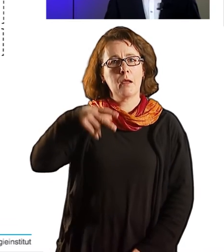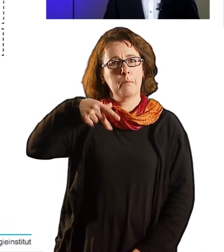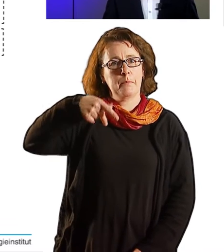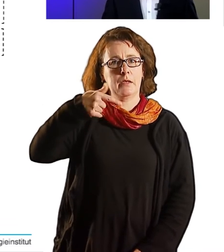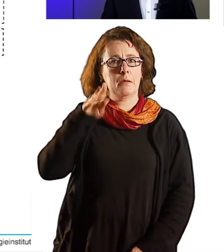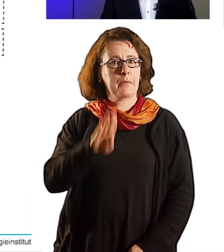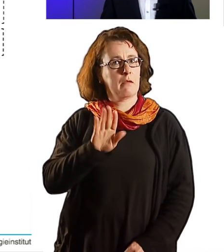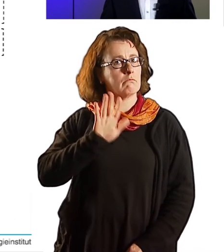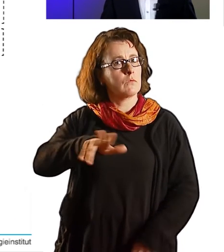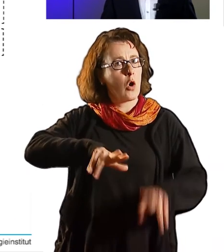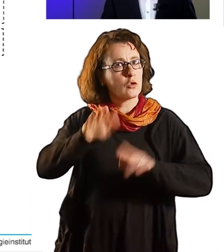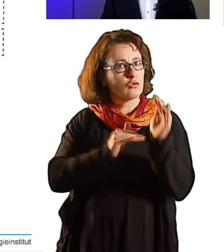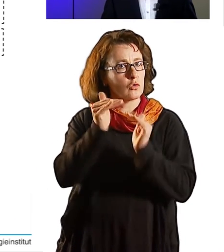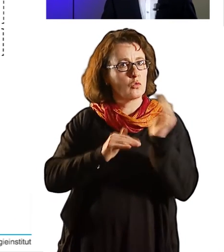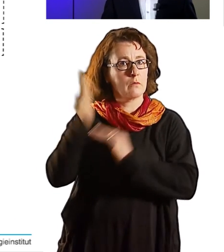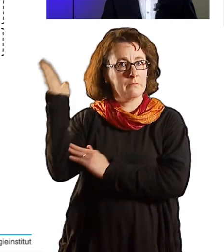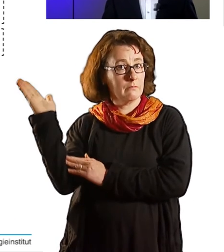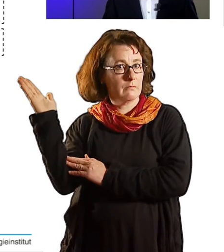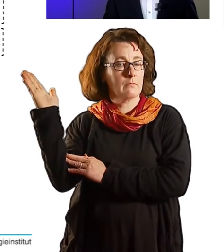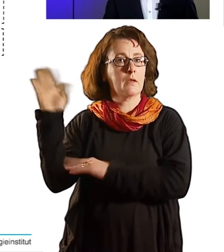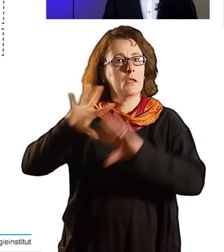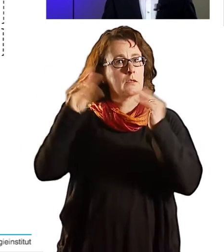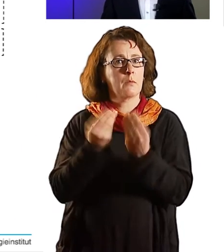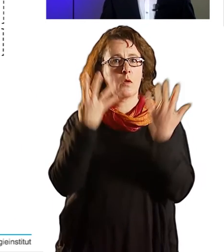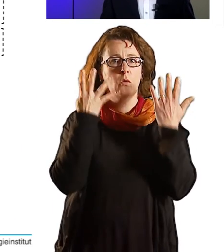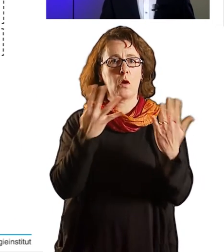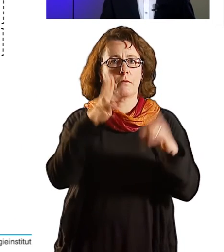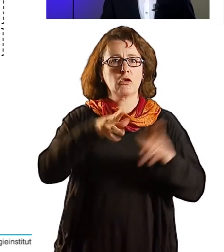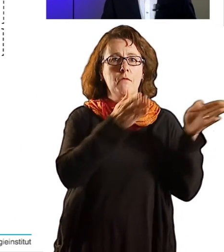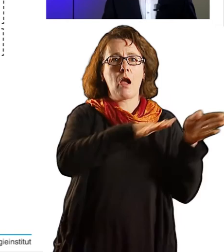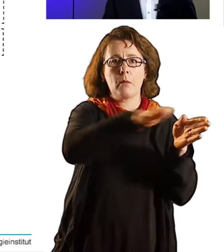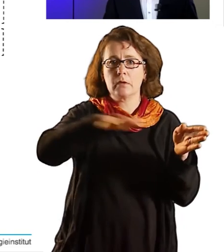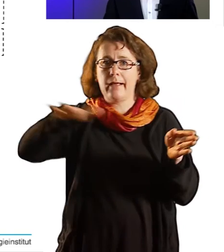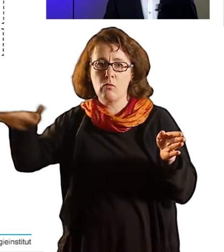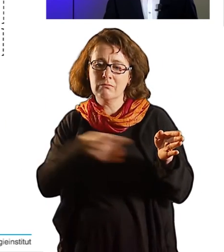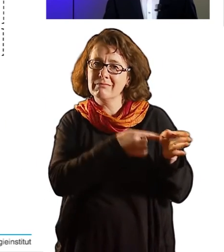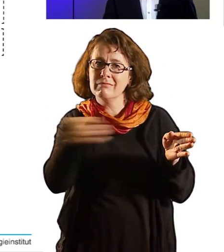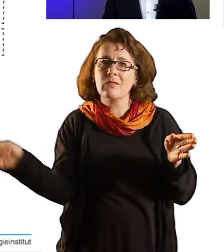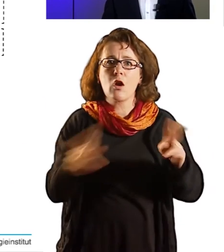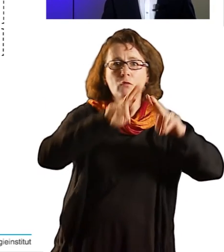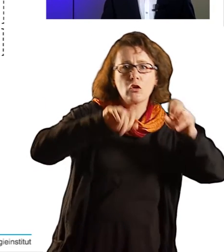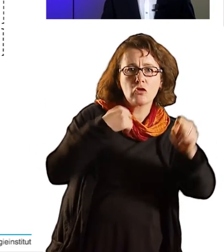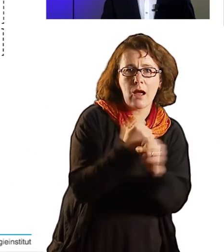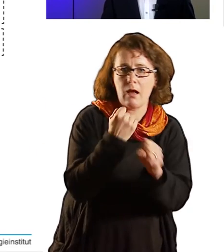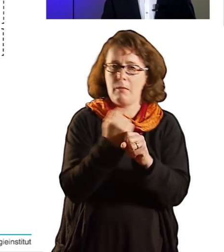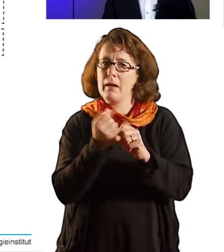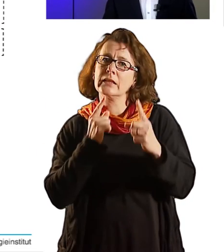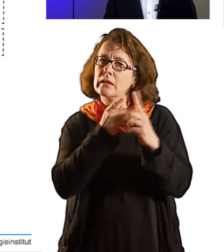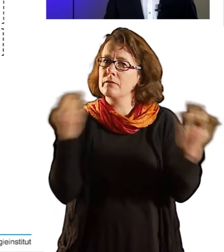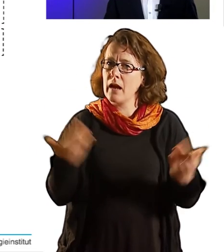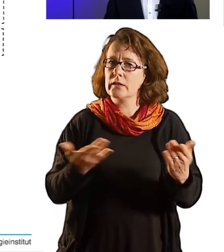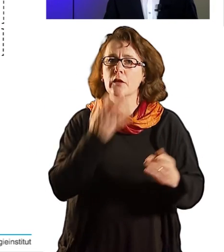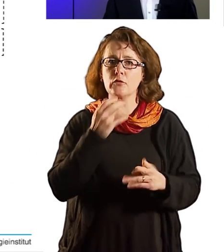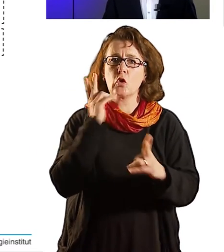Diese Übersicht zeigt die Organisationsstruktur der PTB. In 9 Fachabteilungen erfolgen Forschungsarbeiten, vor allem zur Weiterentwicklung von Normalen